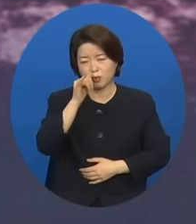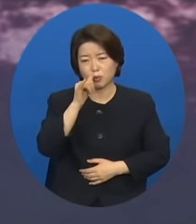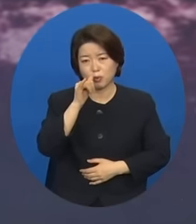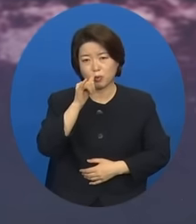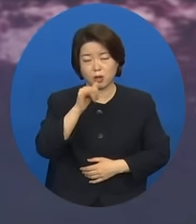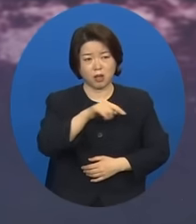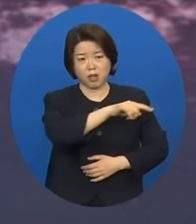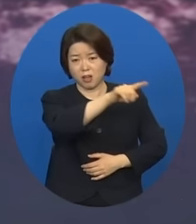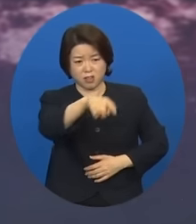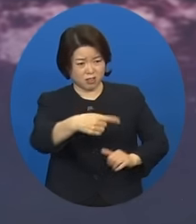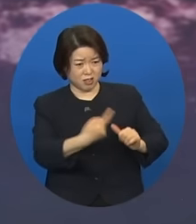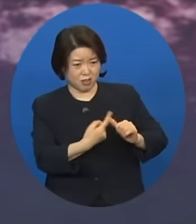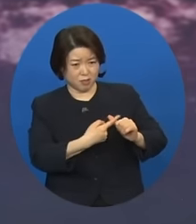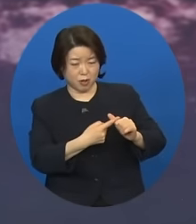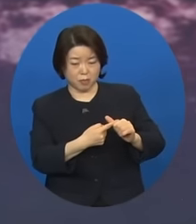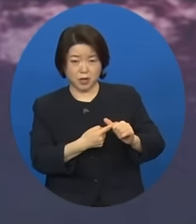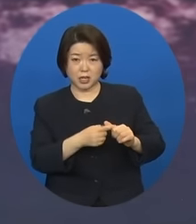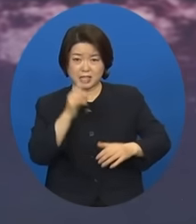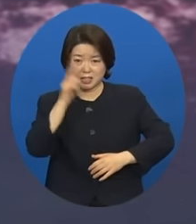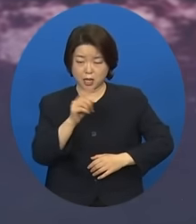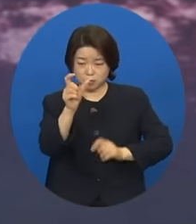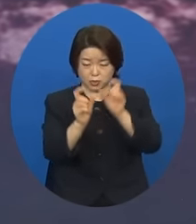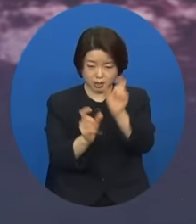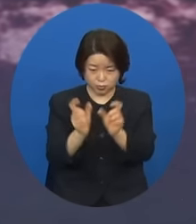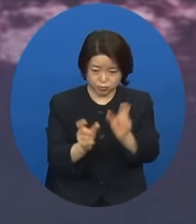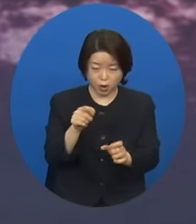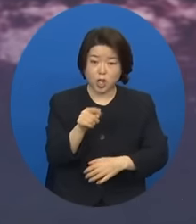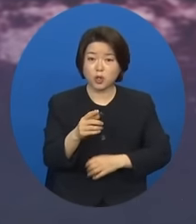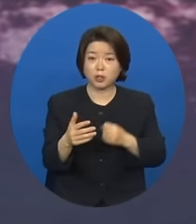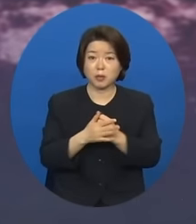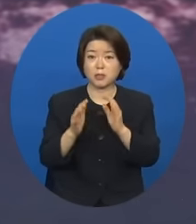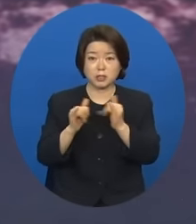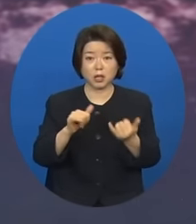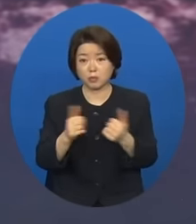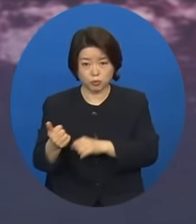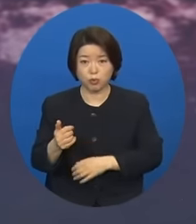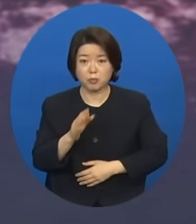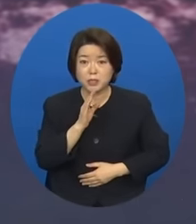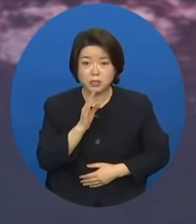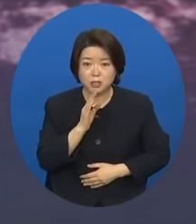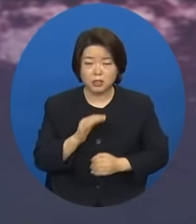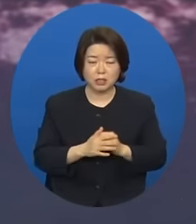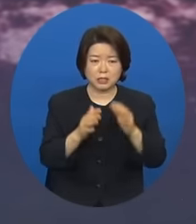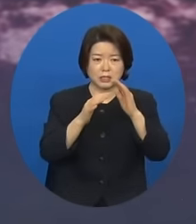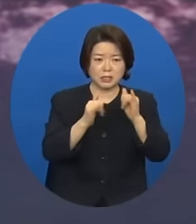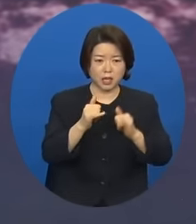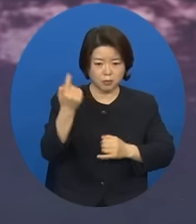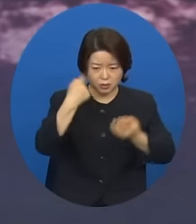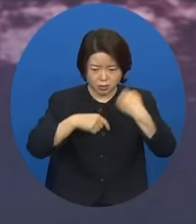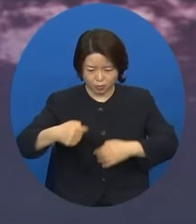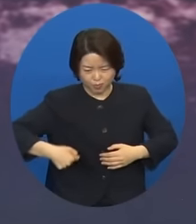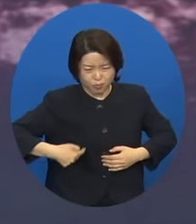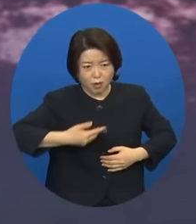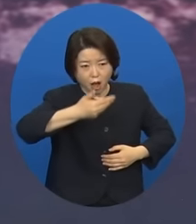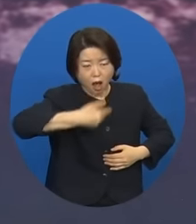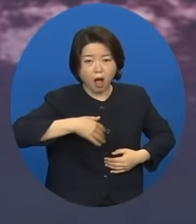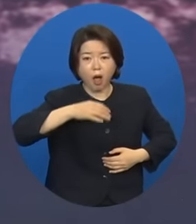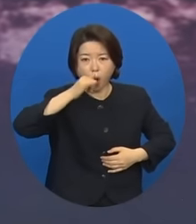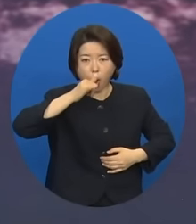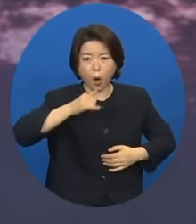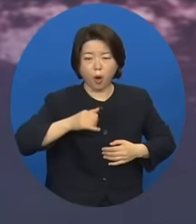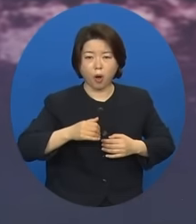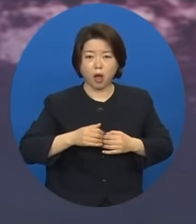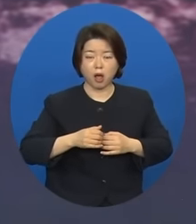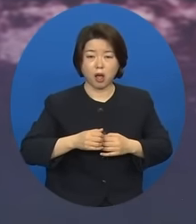비난과 그 댓글 여러분 댓글 때문에 왜 사람이 죽습니까 그 말이요 사람을 찌르는 겁니다 댓글이 그 정도면